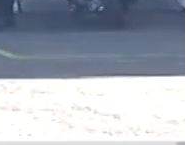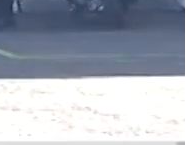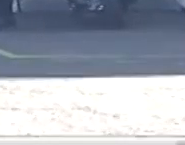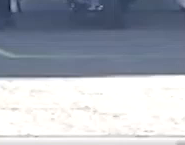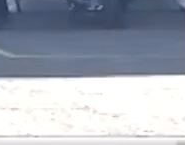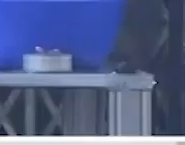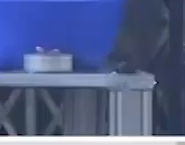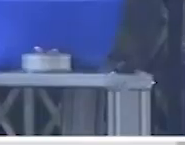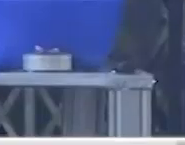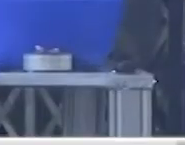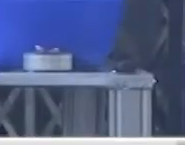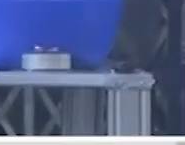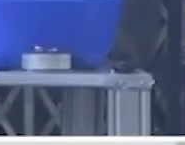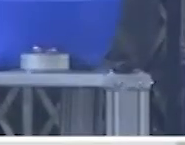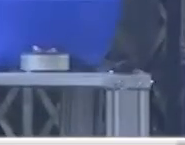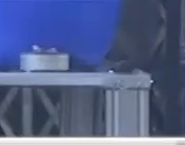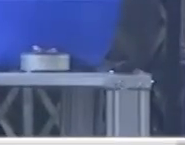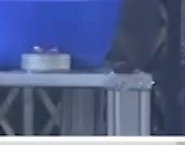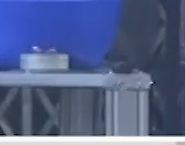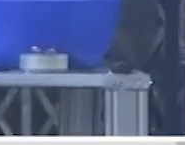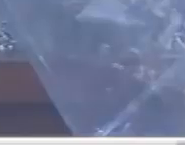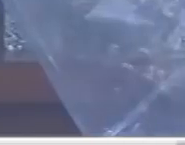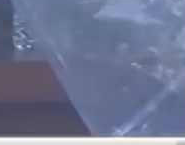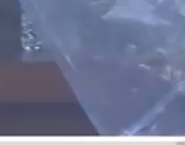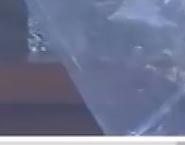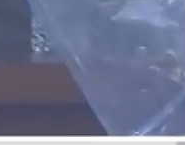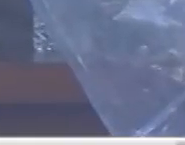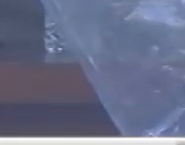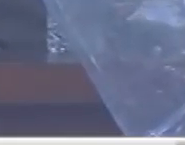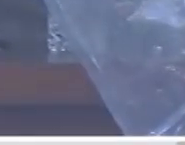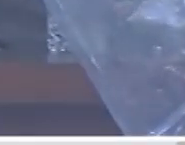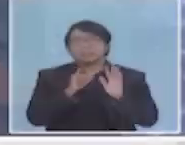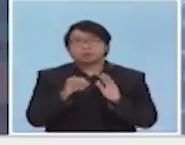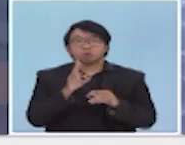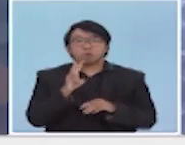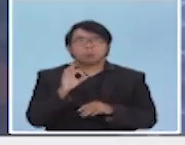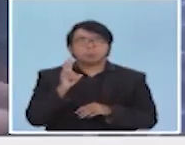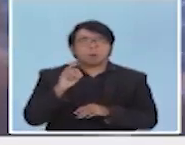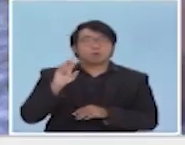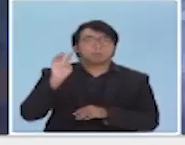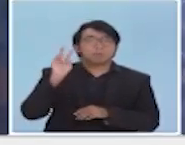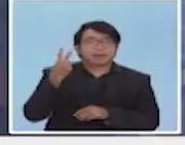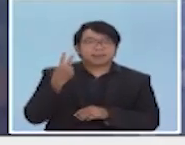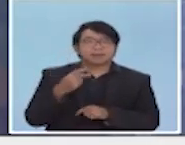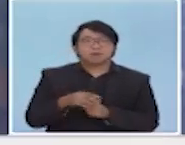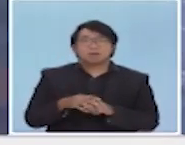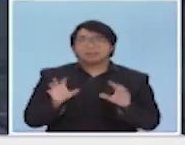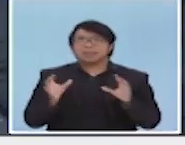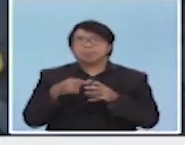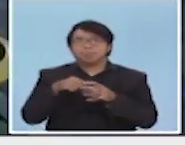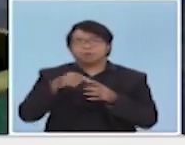Pasar Rawasari ini. Jadi pada tanggal 5 dan 6 Juni 2020 kemarin ada tes swab yang dilakukan oleh Puskesmas